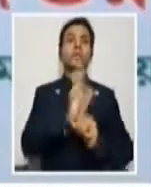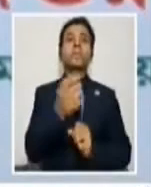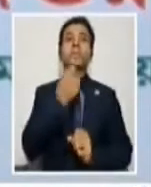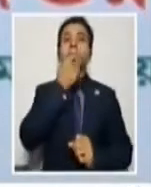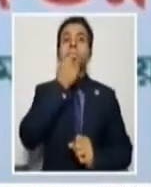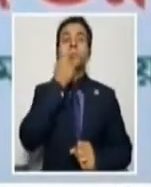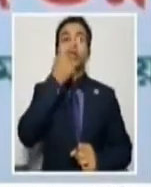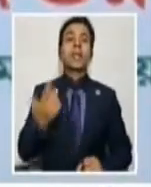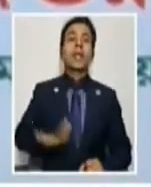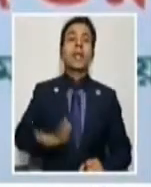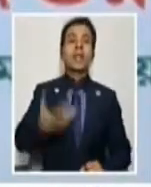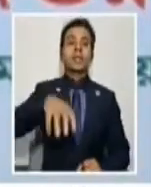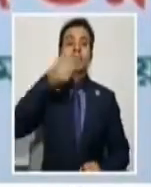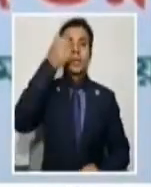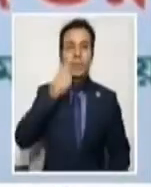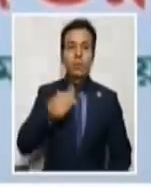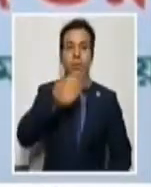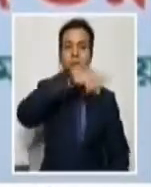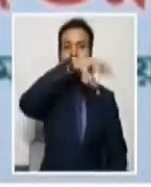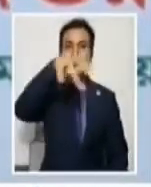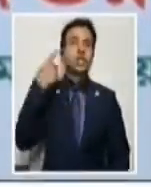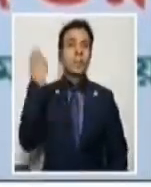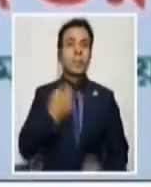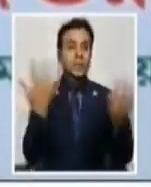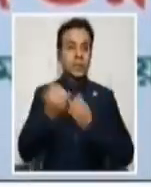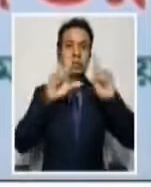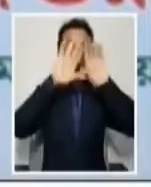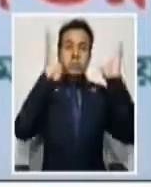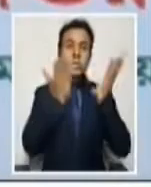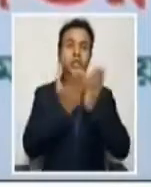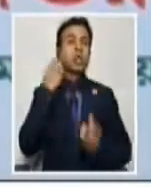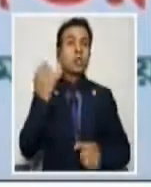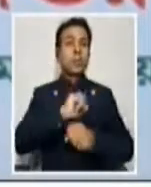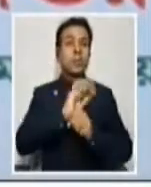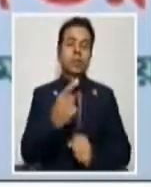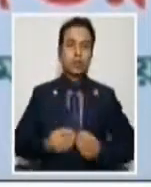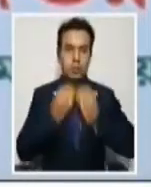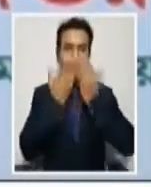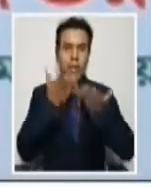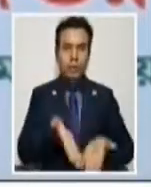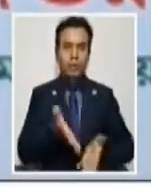এ পর্যন্ত এবং 24 ঘন্টার তথ্য। তথ্যতে যাওয়ার আগে আমি একটি গুরুত্বপূর্ণ